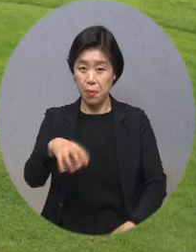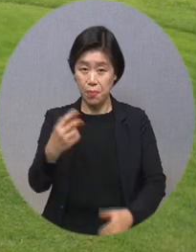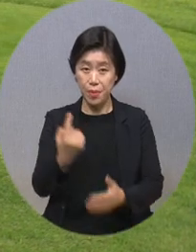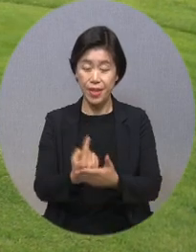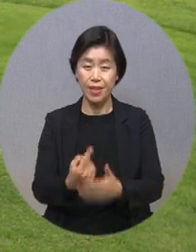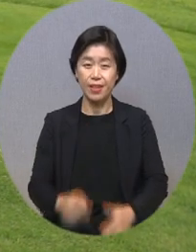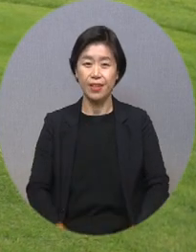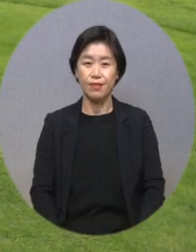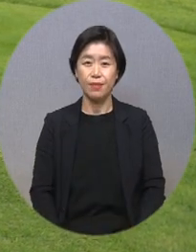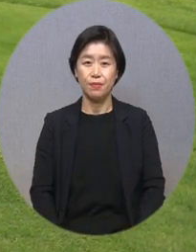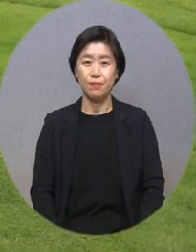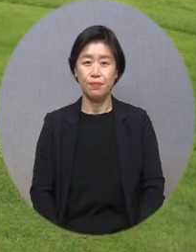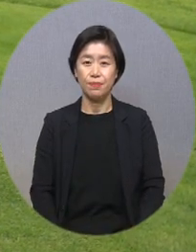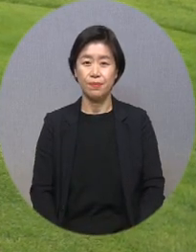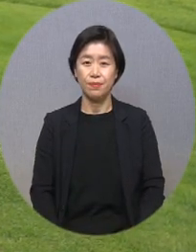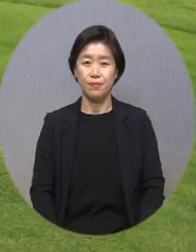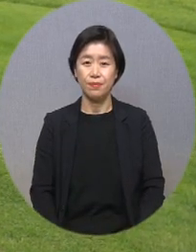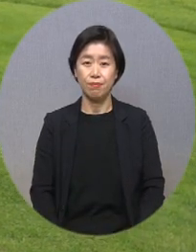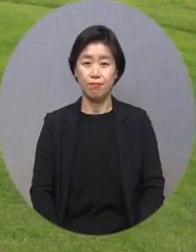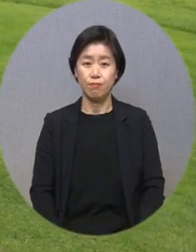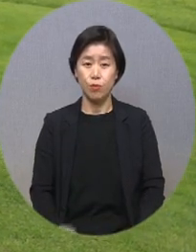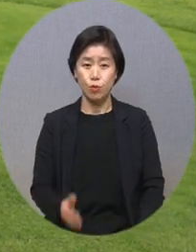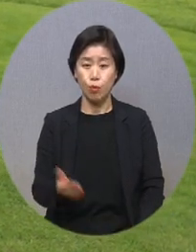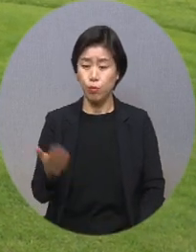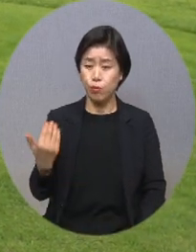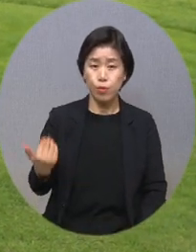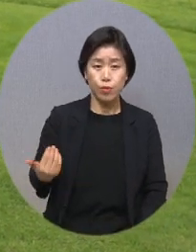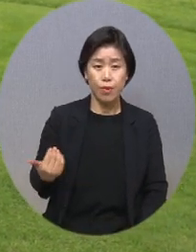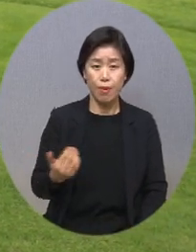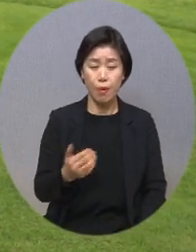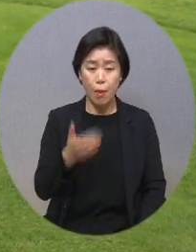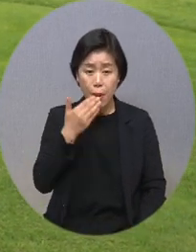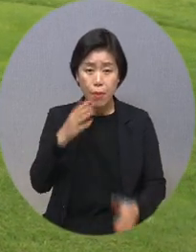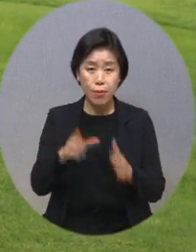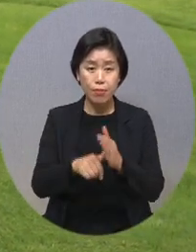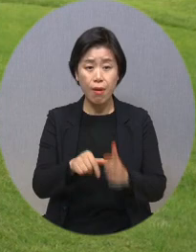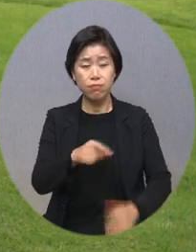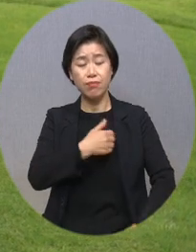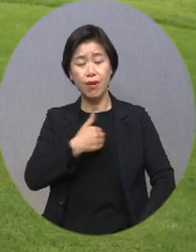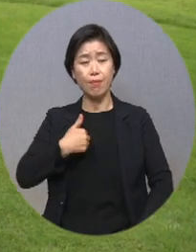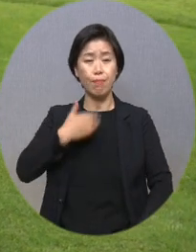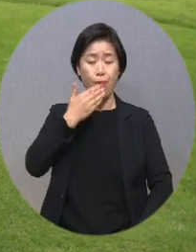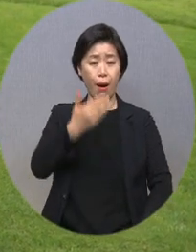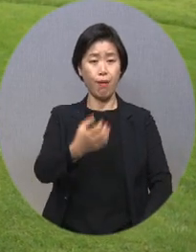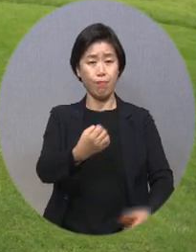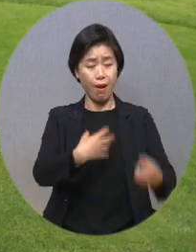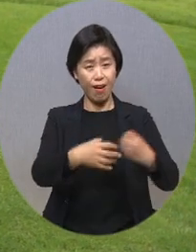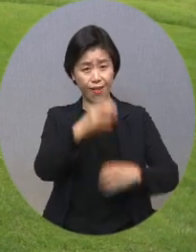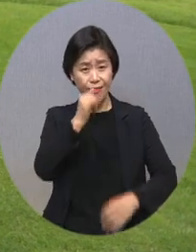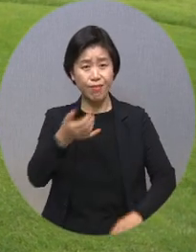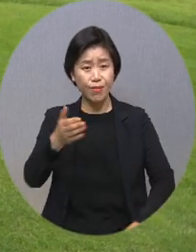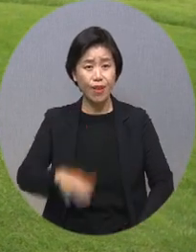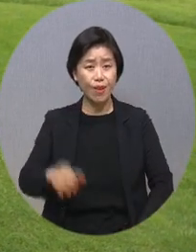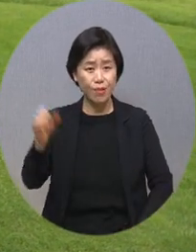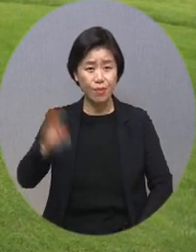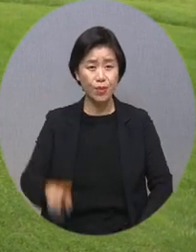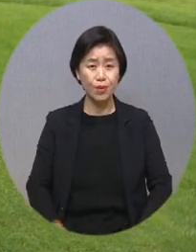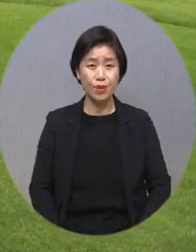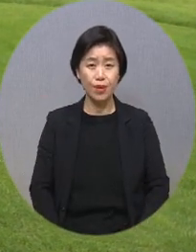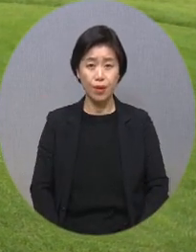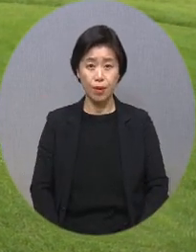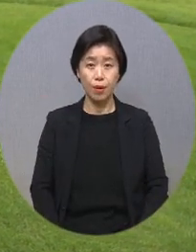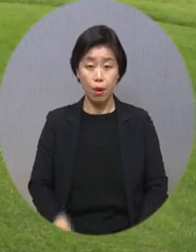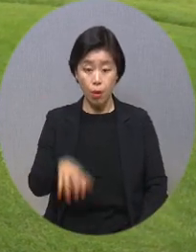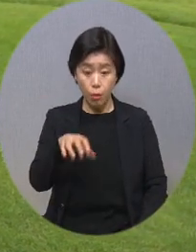와, 아까 전에 긴장을 했는데 올 때 막 자신 있다고. 아, 갑자기 여기 앉는다면서. 난 자신 있었는데. 내리막이야. 홀을 보는